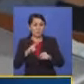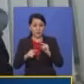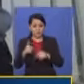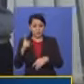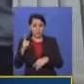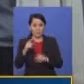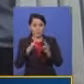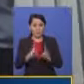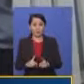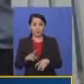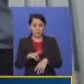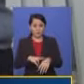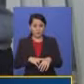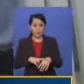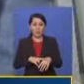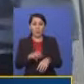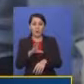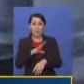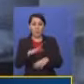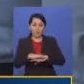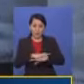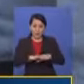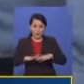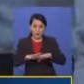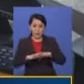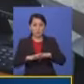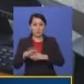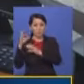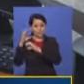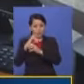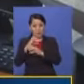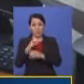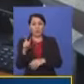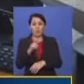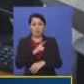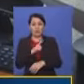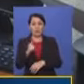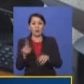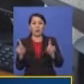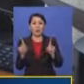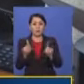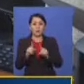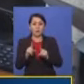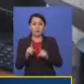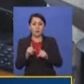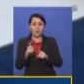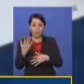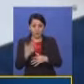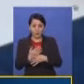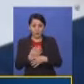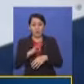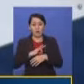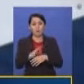обращению потерпевшей в полицию. Кроме того, в помещении магазина, а также у входа находится камера видеонаблюдения, что также эффективно помогло при